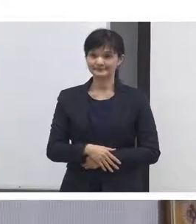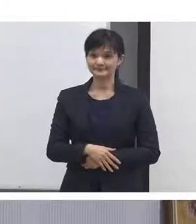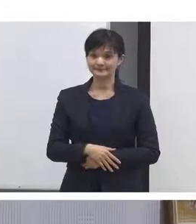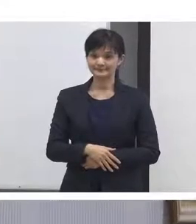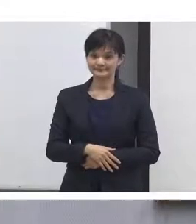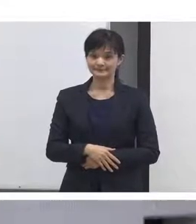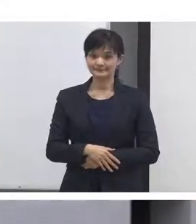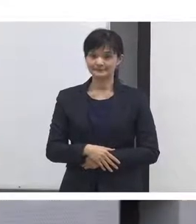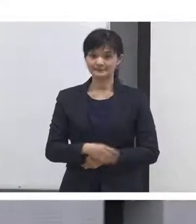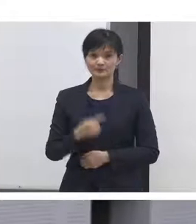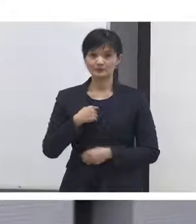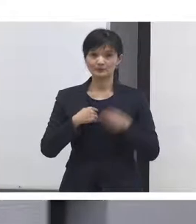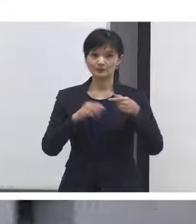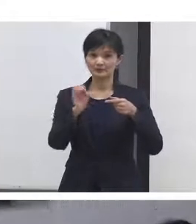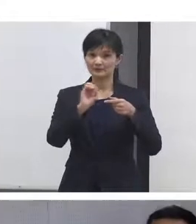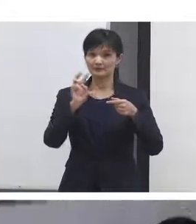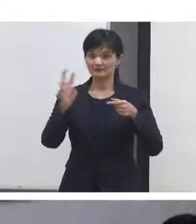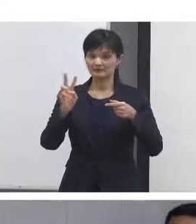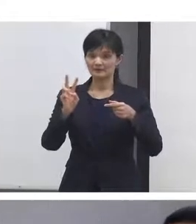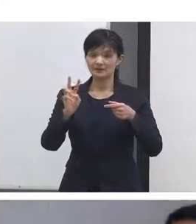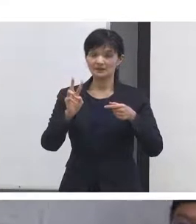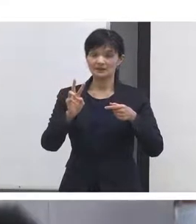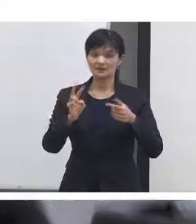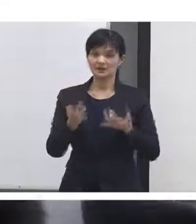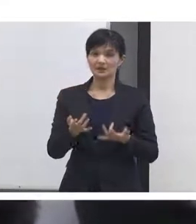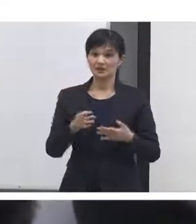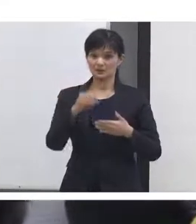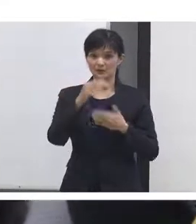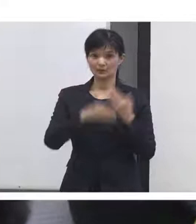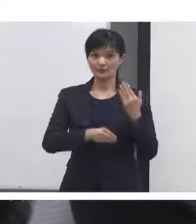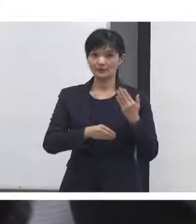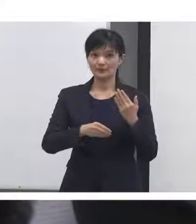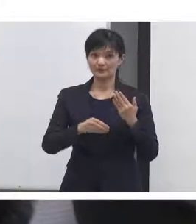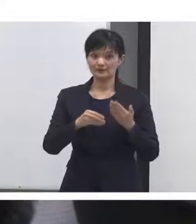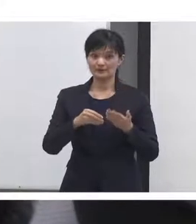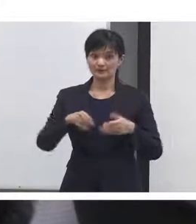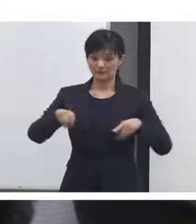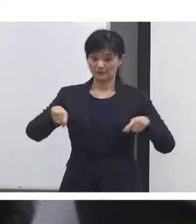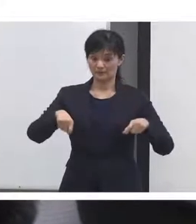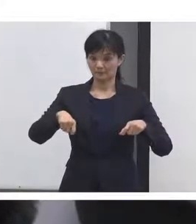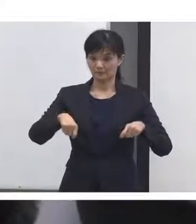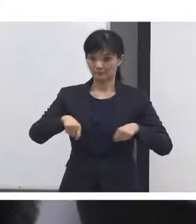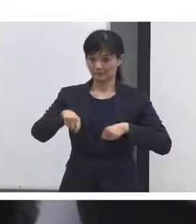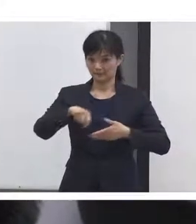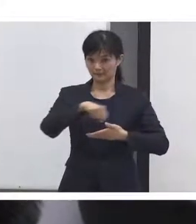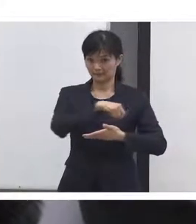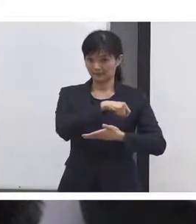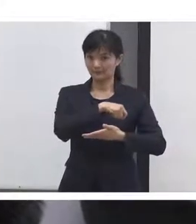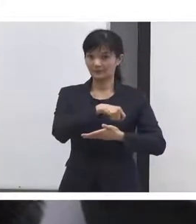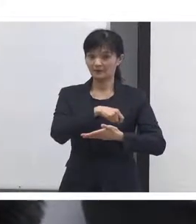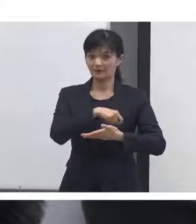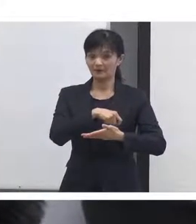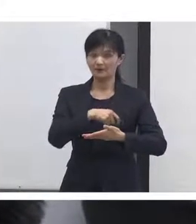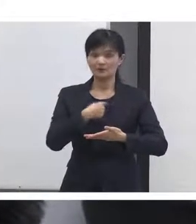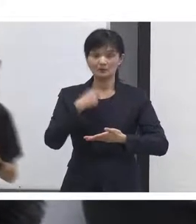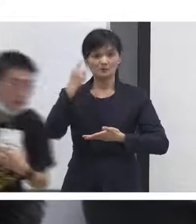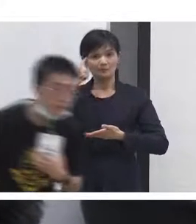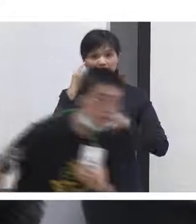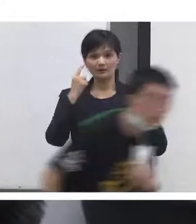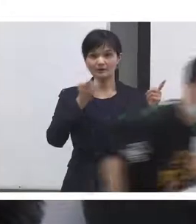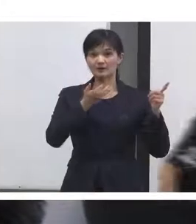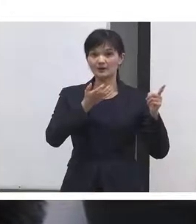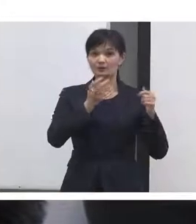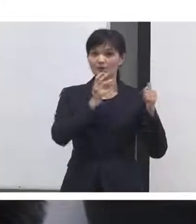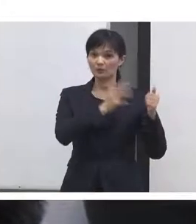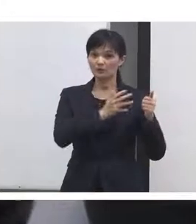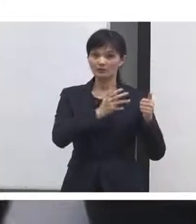因为我刚好是那个居零一宣言的起草者，那我也回应一下那个有一题，就是为什么用那么困难的方式在做？